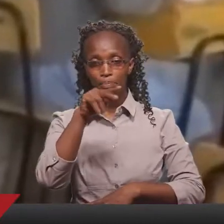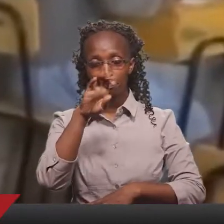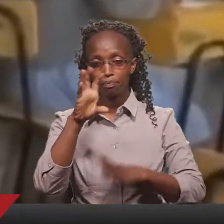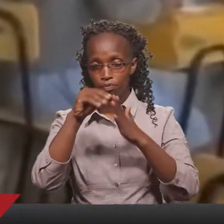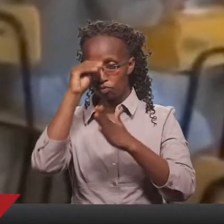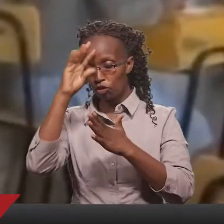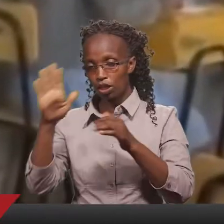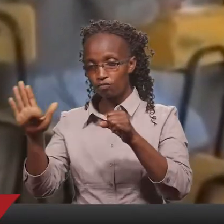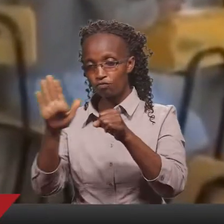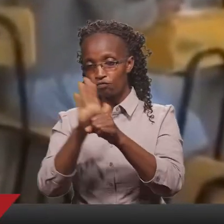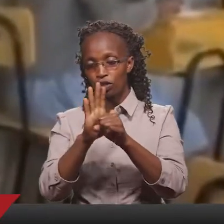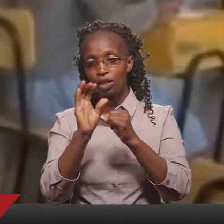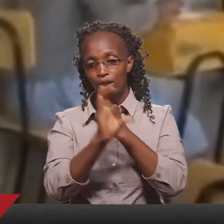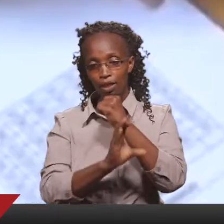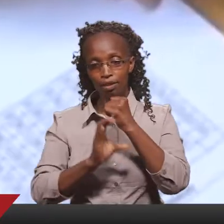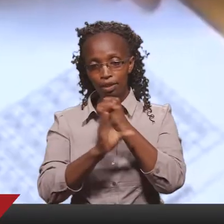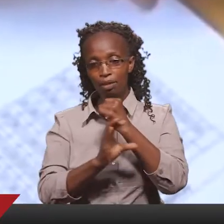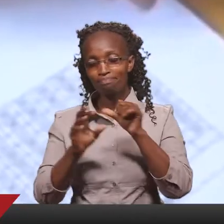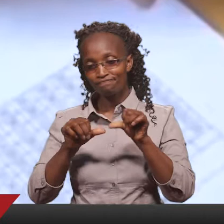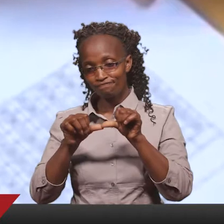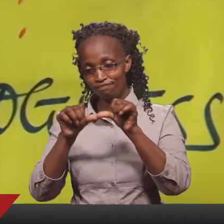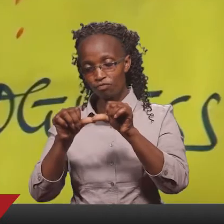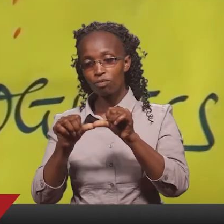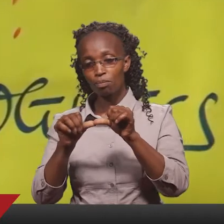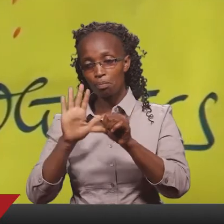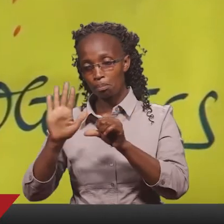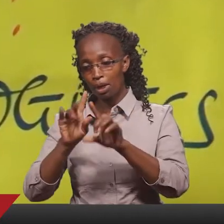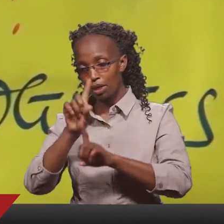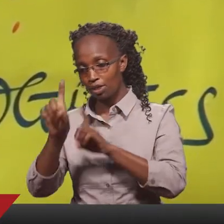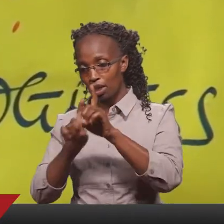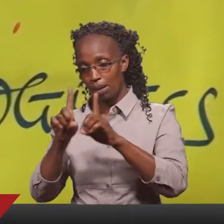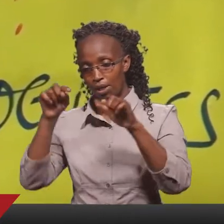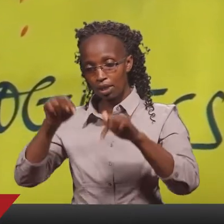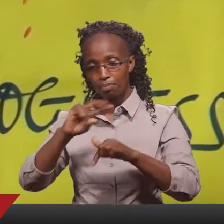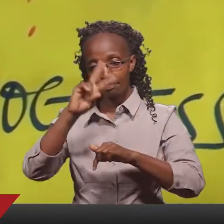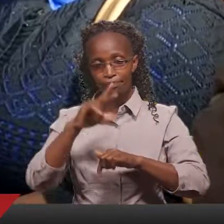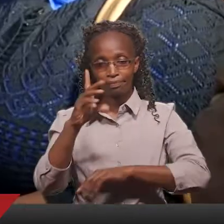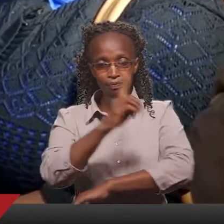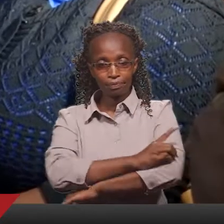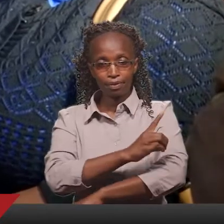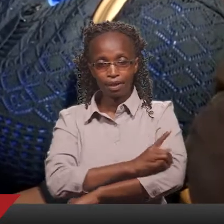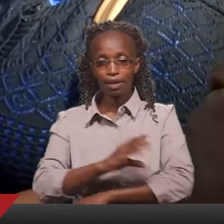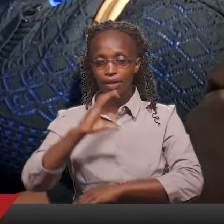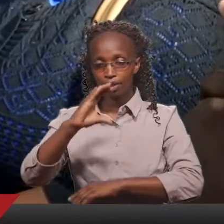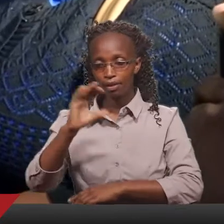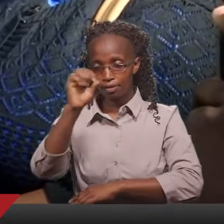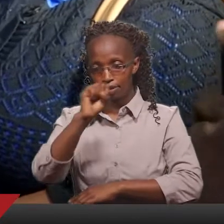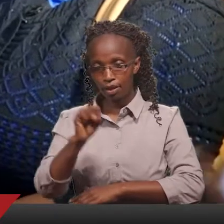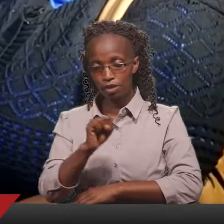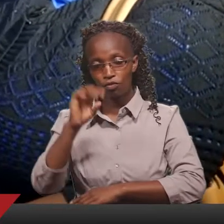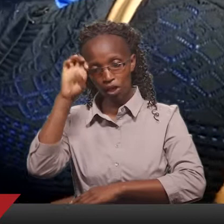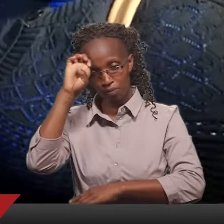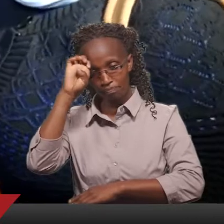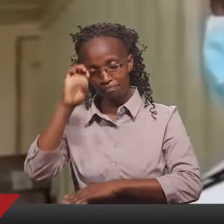Watainiwa wa KCPE kote nchini wameendelea na mtihani wao kwa siku ya pili sasa. Waziri wa